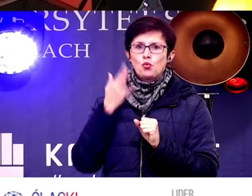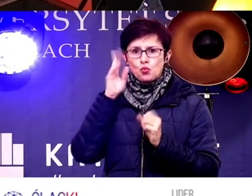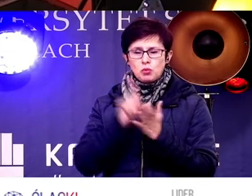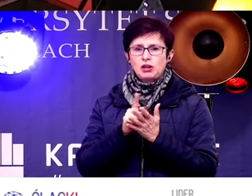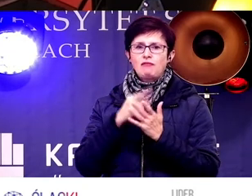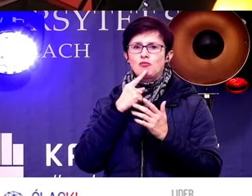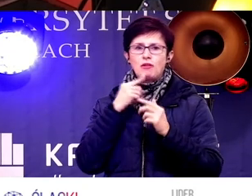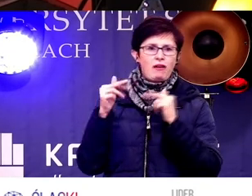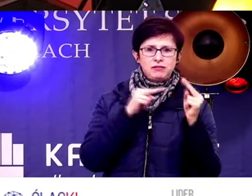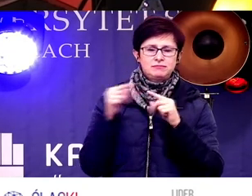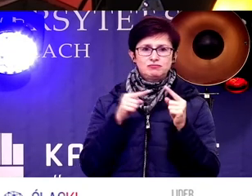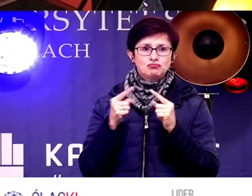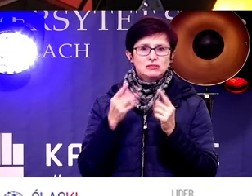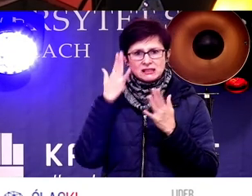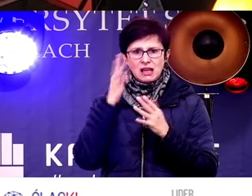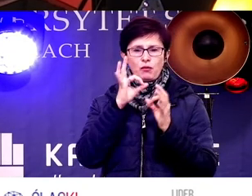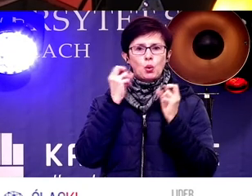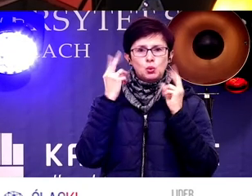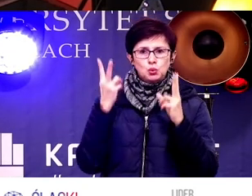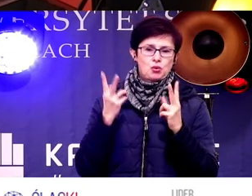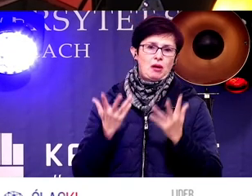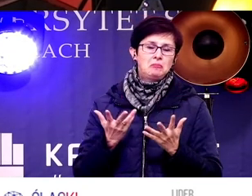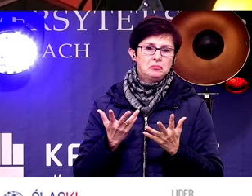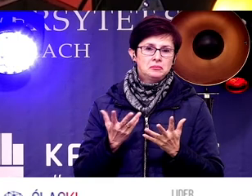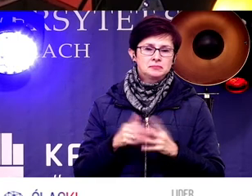tym języku, to jest doceniane, zna się kulturę